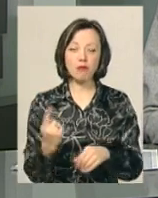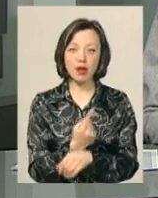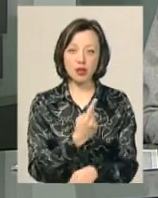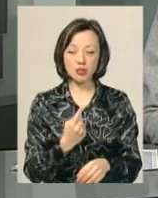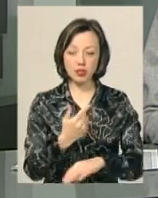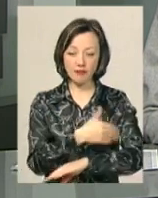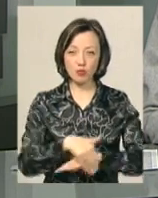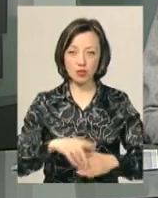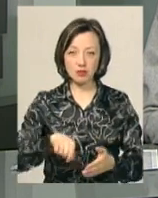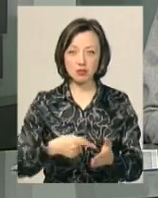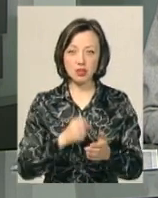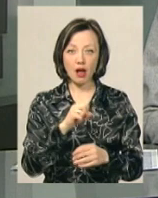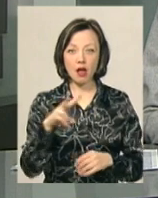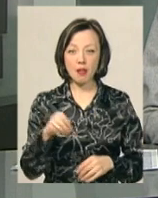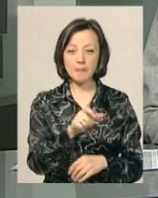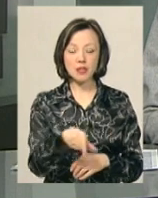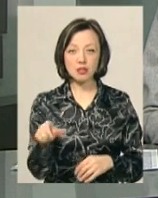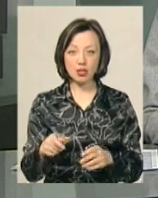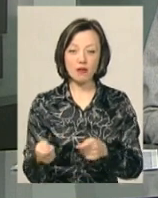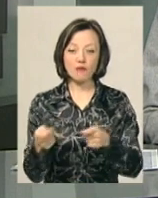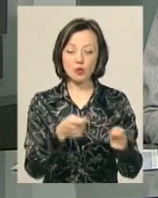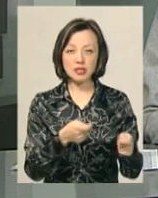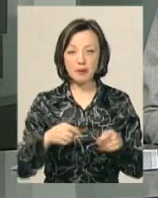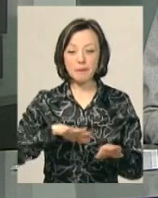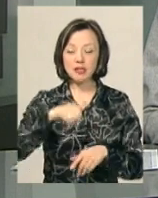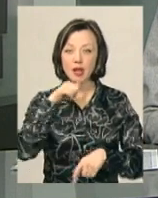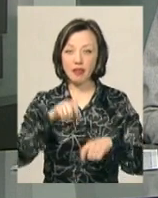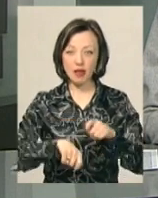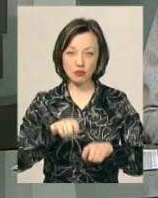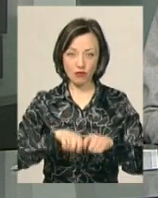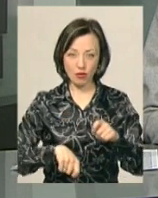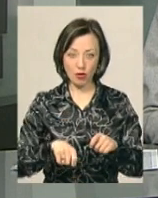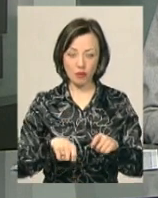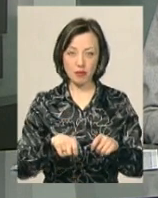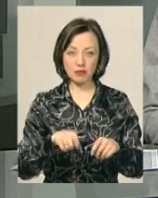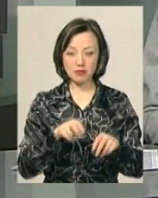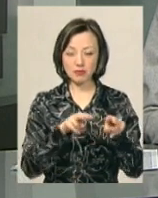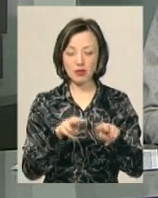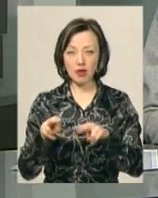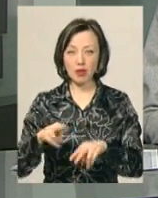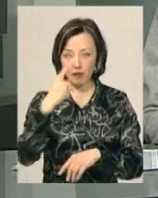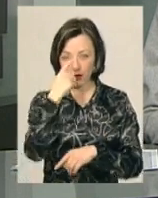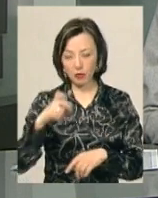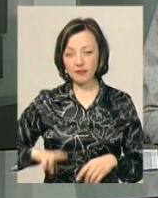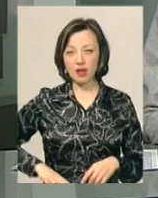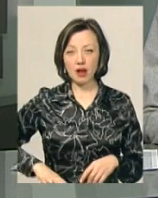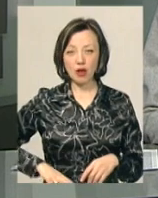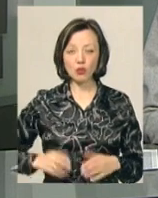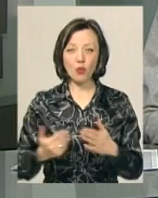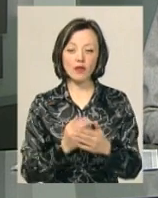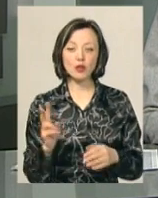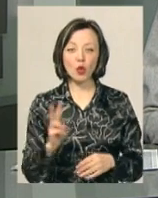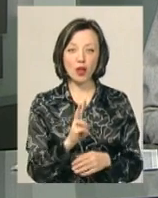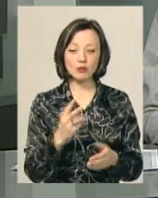на вулиці міста. Але пасажирів возитимуть після тестового випробування, повідомив директор Хмельницького електротрансу Віктор Паламарчук. Нові